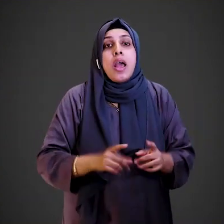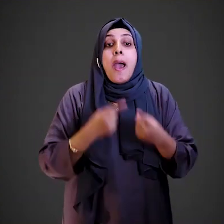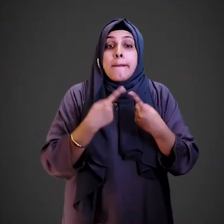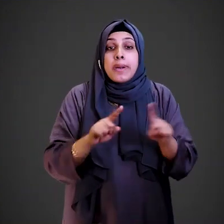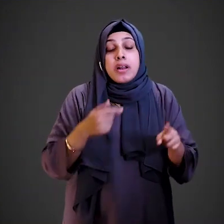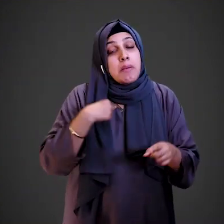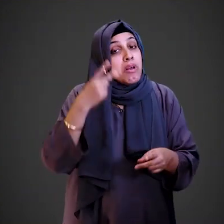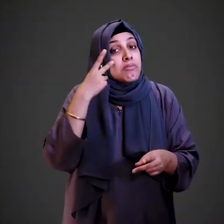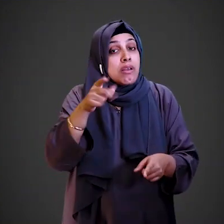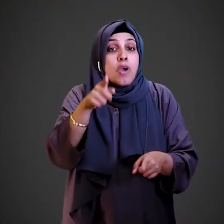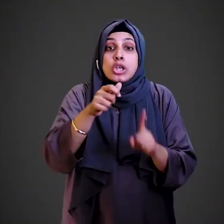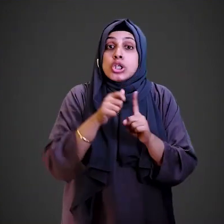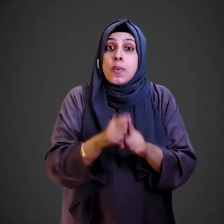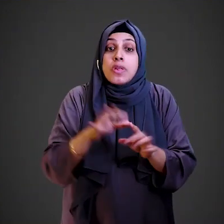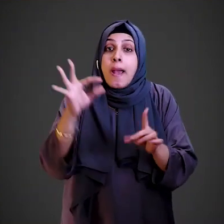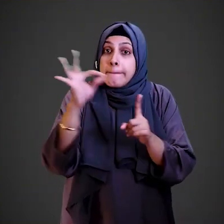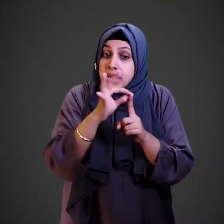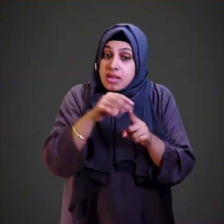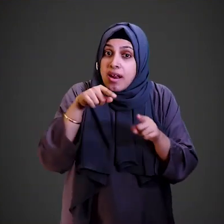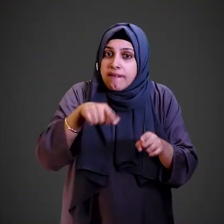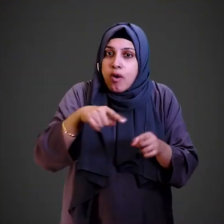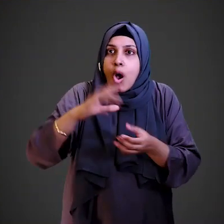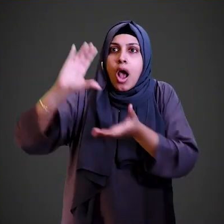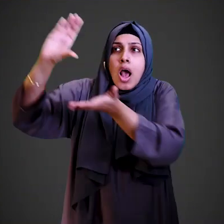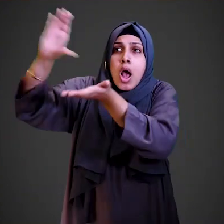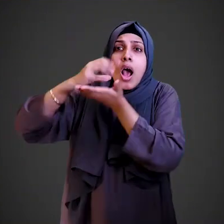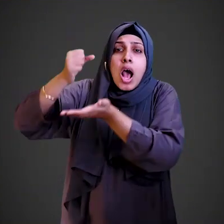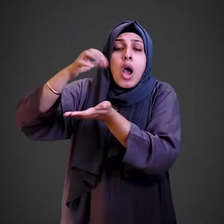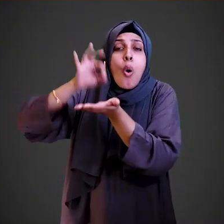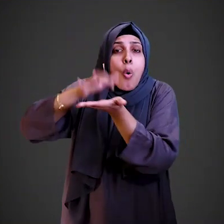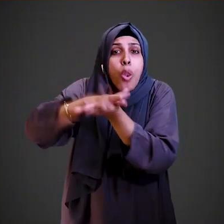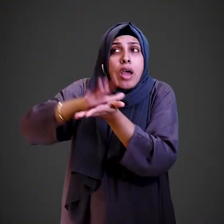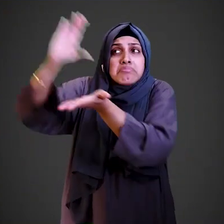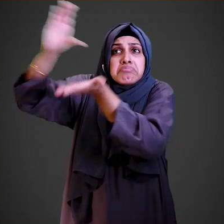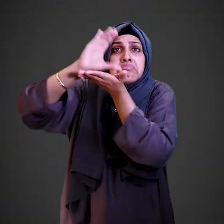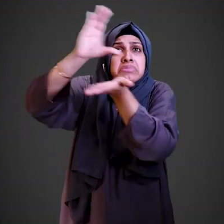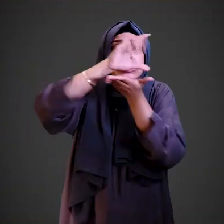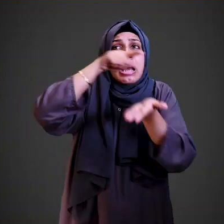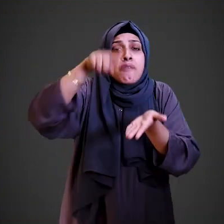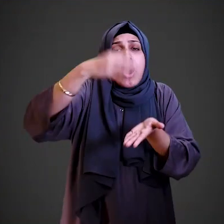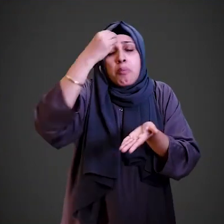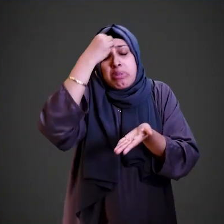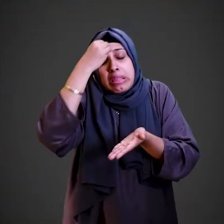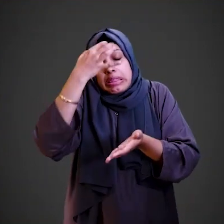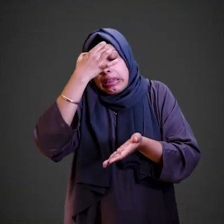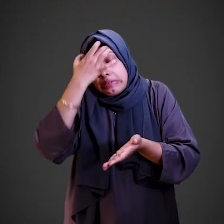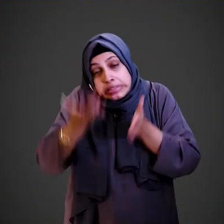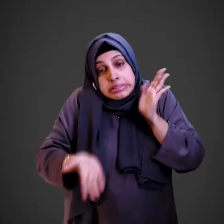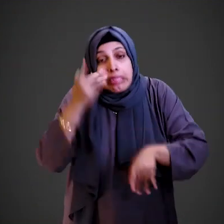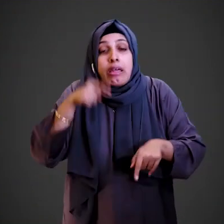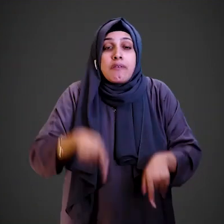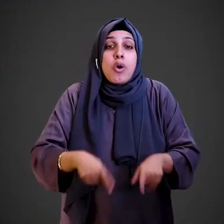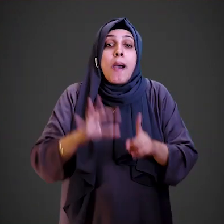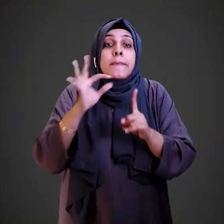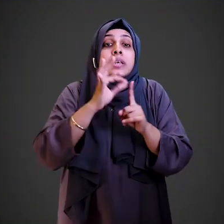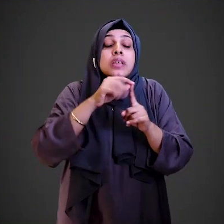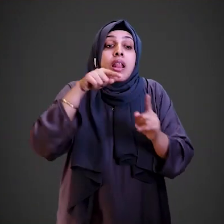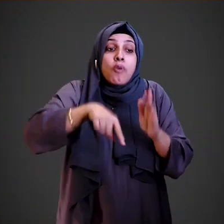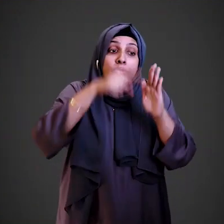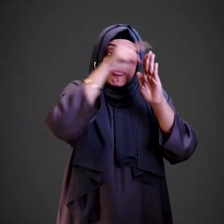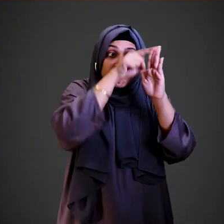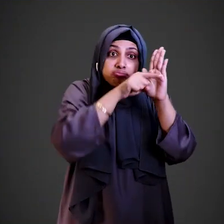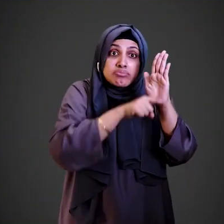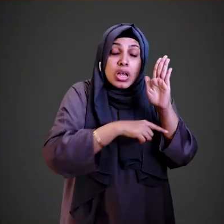اس حقیقت کو بھی دیکھنا چاہیے کہ پاکستان قرضوں کے بوجھ تلے دبا ہوا ہے اور پاکستان کا شمار دنیا کے ان ملکوں میں ہوتا